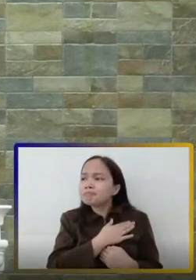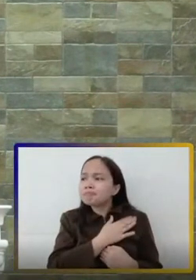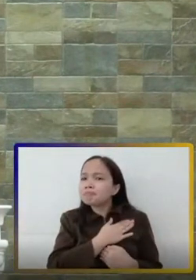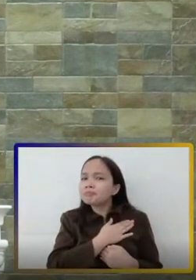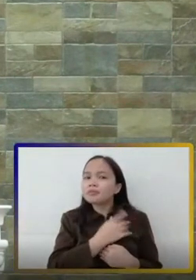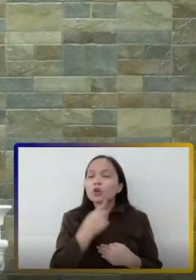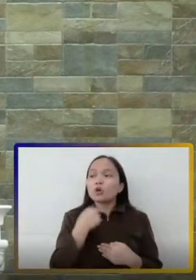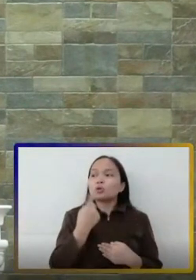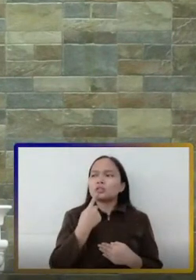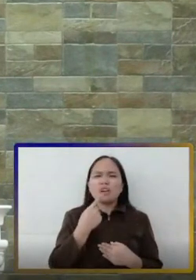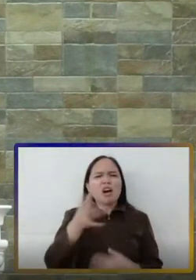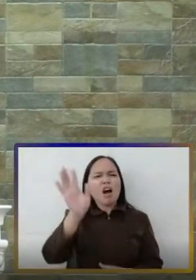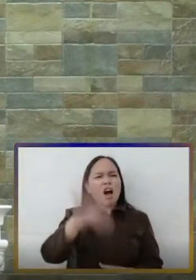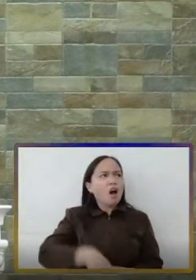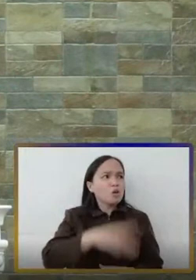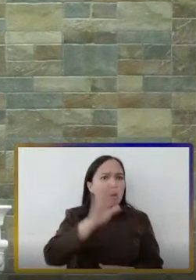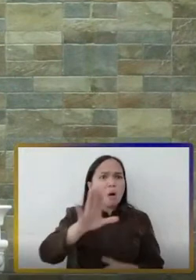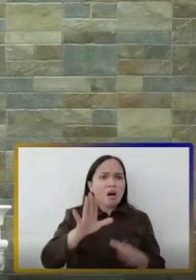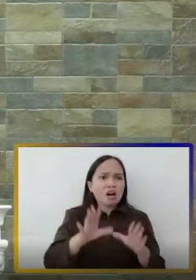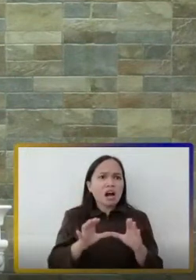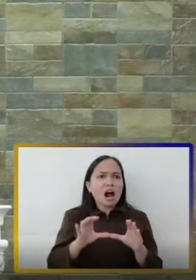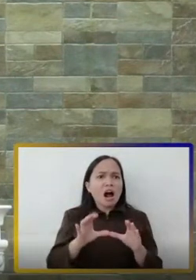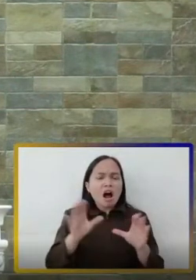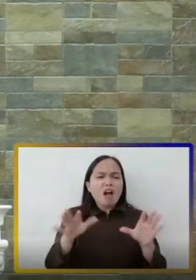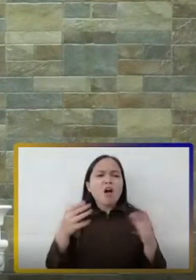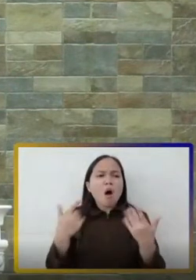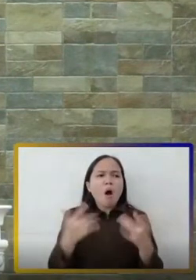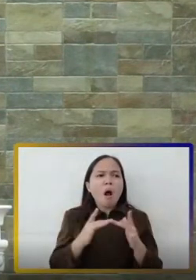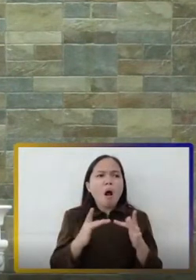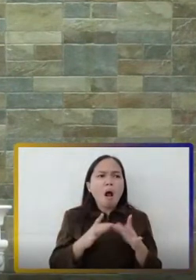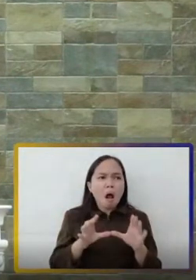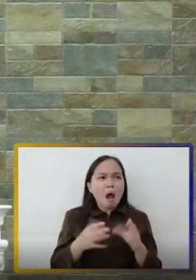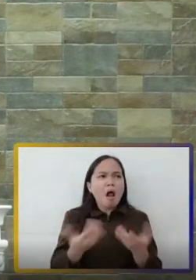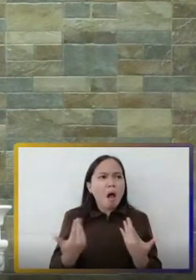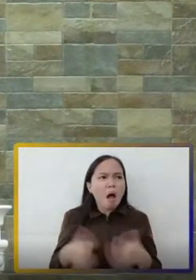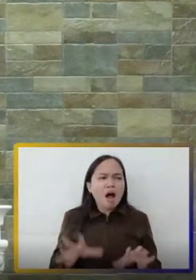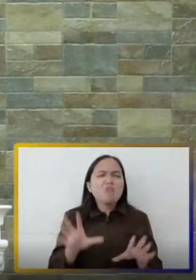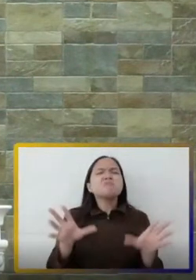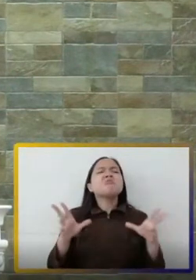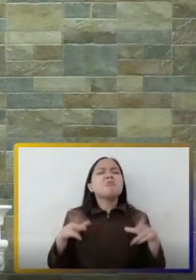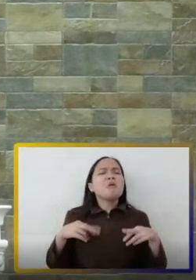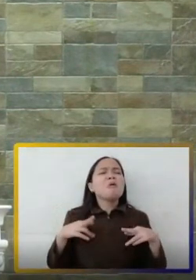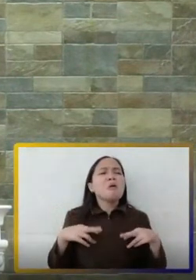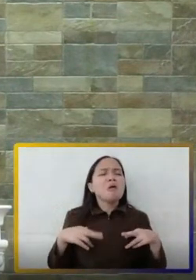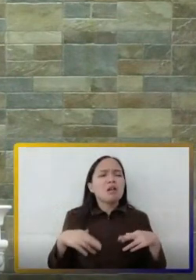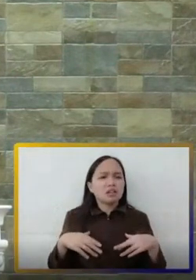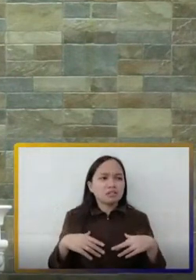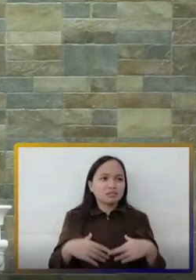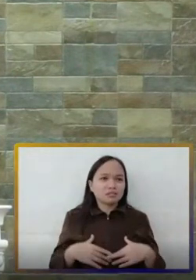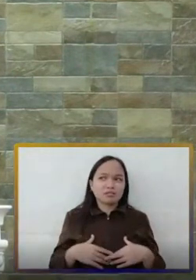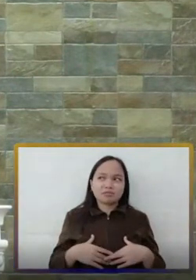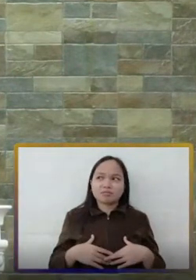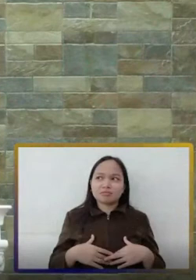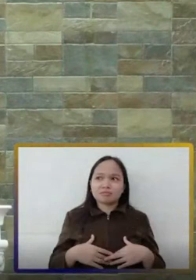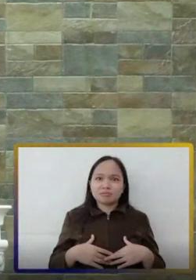Nasasabihin sa inyo, katatapos lang mag-aral yan, hayaan mo namang mag-relax. Lalaki pa ang mata niyan.